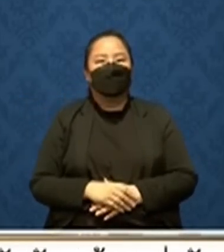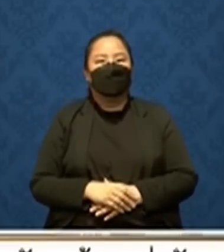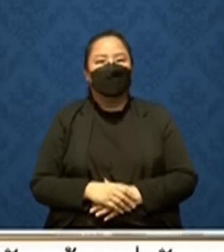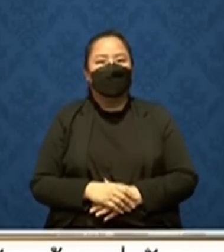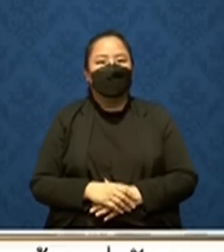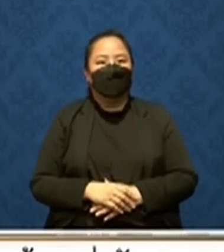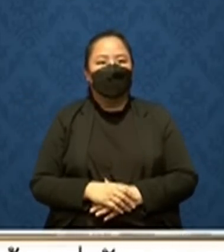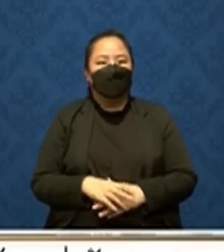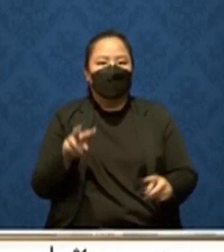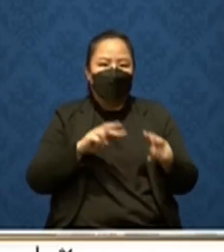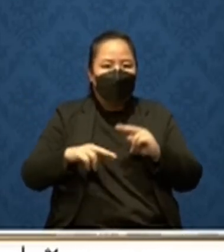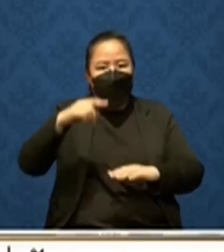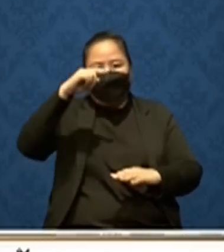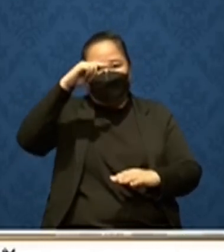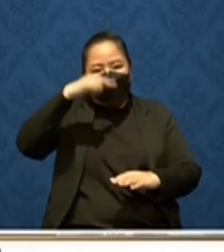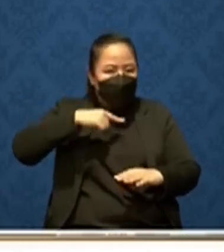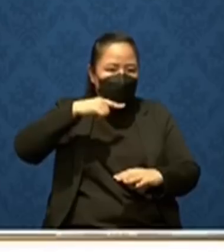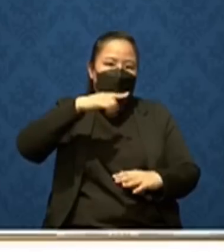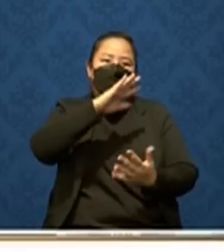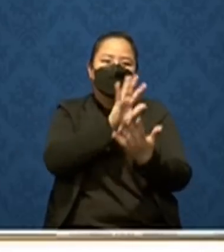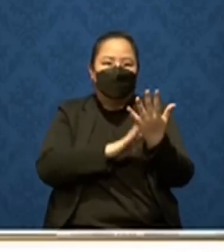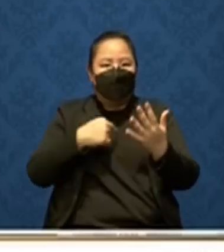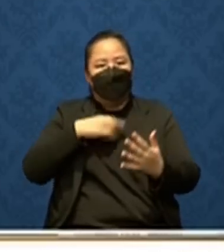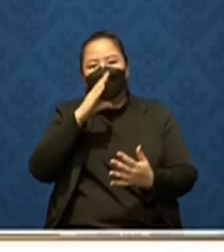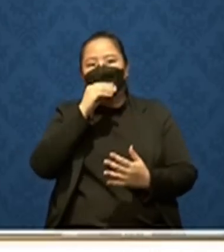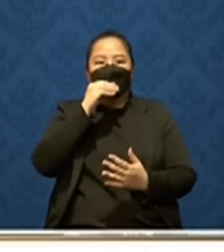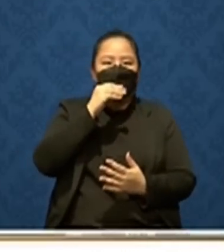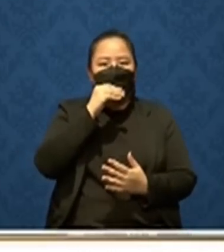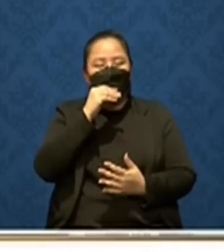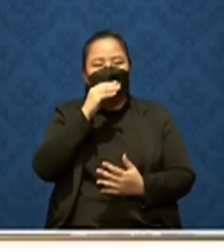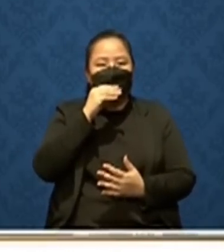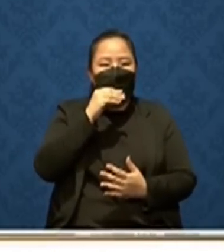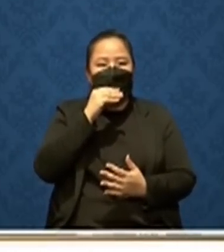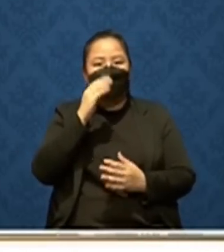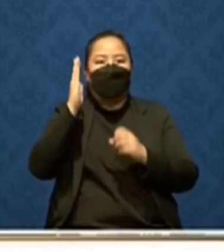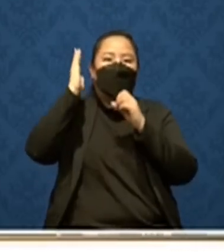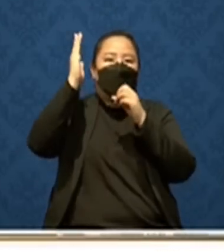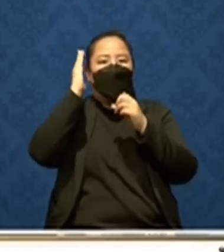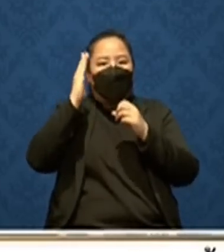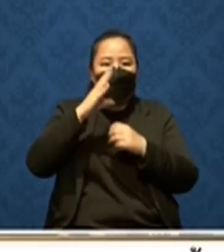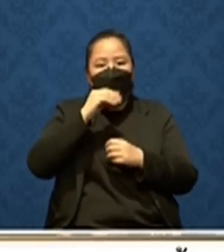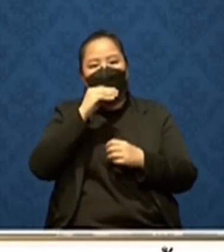องค์การบริหารประเทศที่ผ่านมาคุย Wordใช้ปากบริหารประเทศ